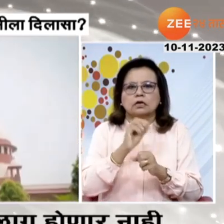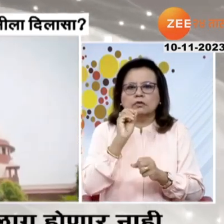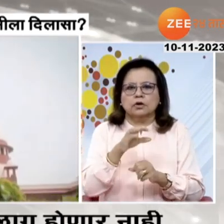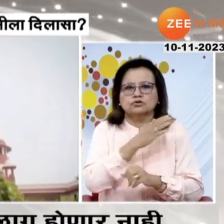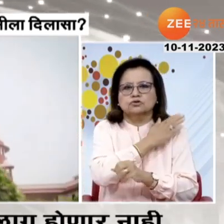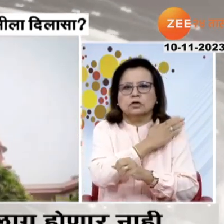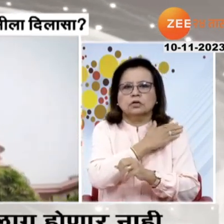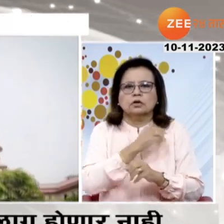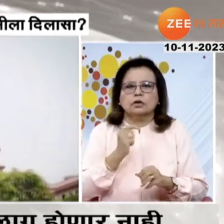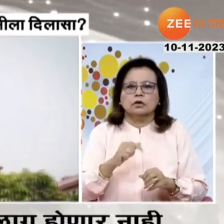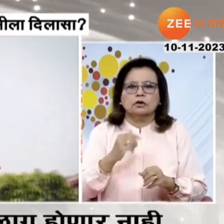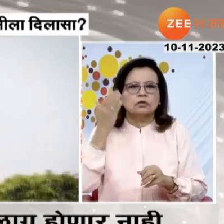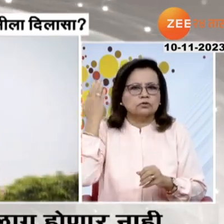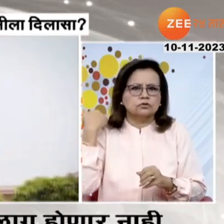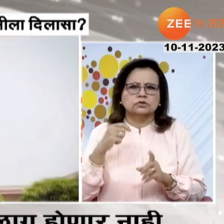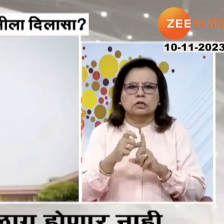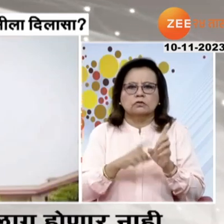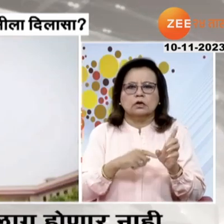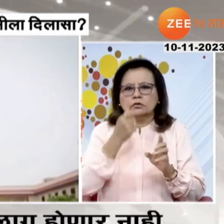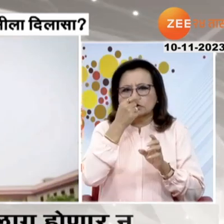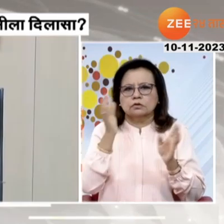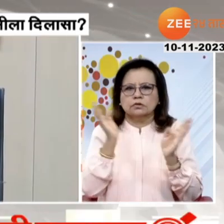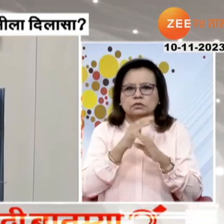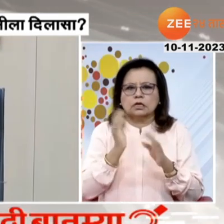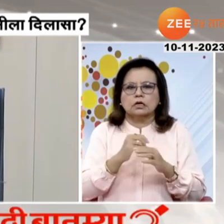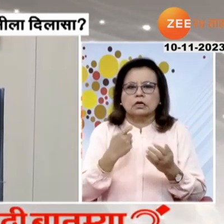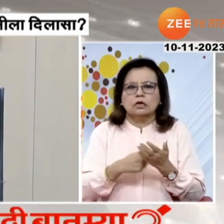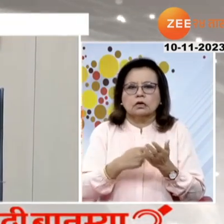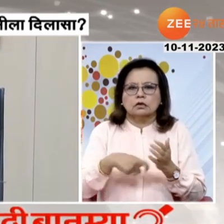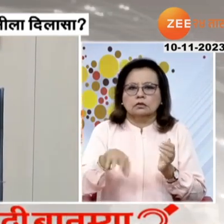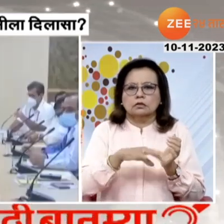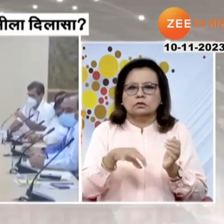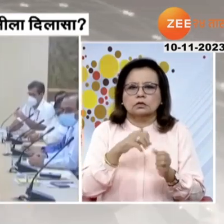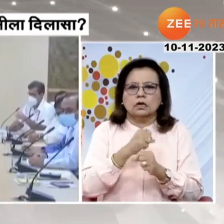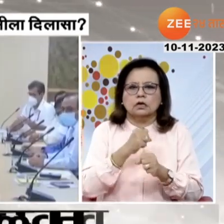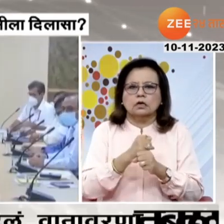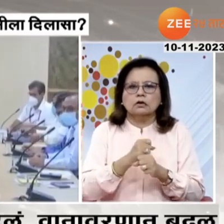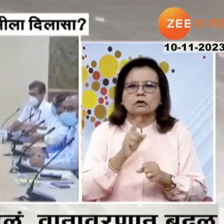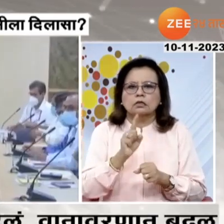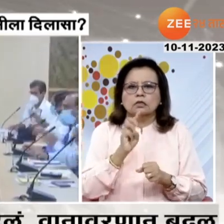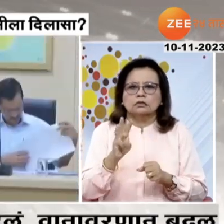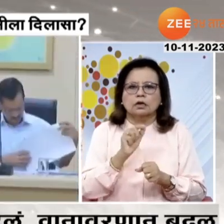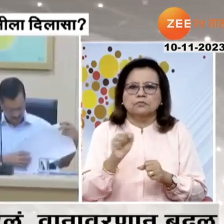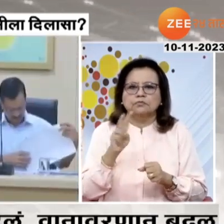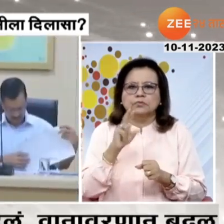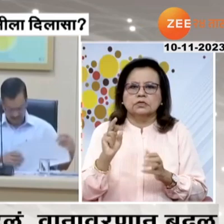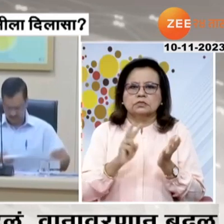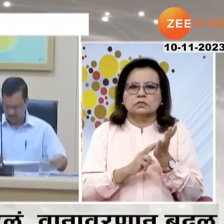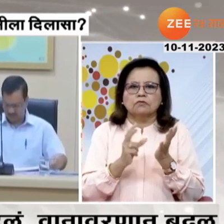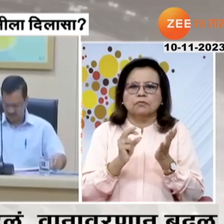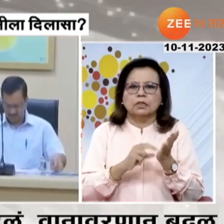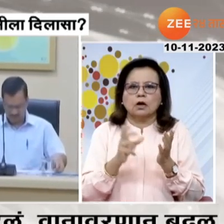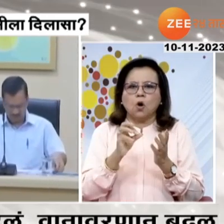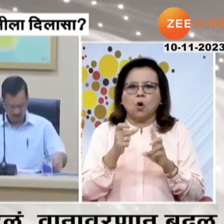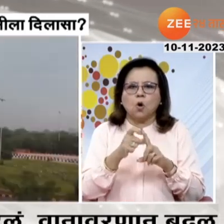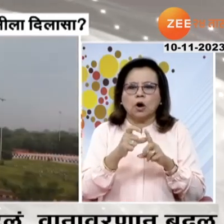सरकारने घ्यावा अस म्हटलं होतं मागच्या काही दिवसा मध्ये प्रदूषण सात त्याने वाढत होत आणि त्यामुले राज्य सरकारने 13 ते 20 नोव्हेंबर